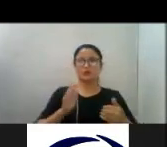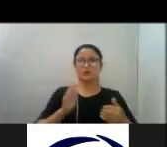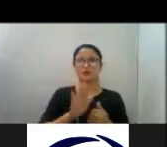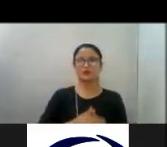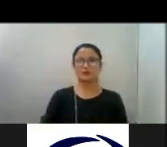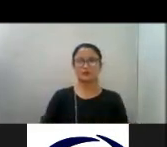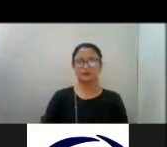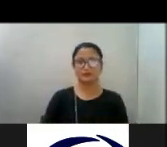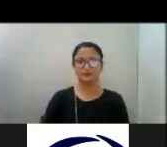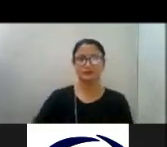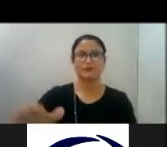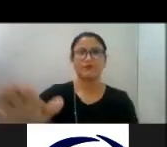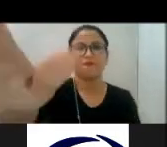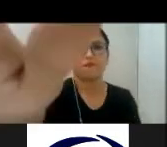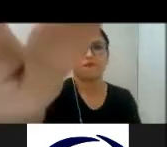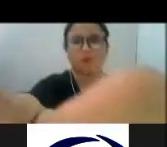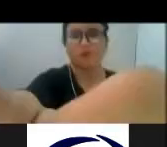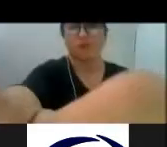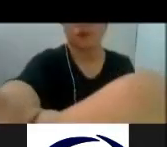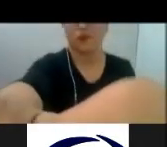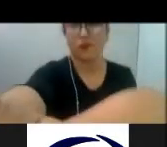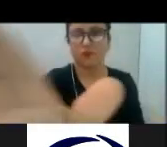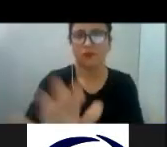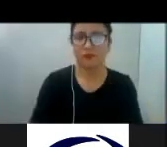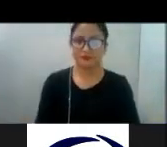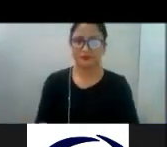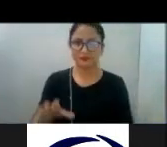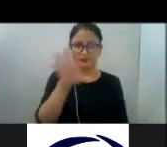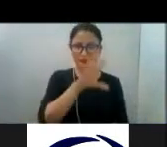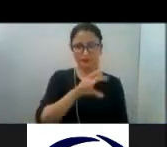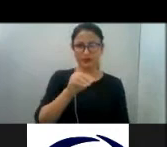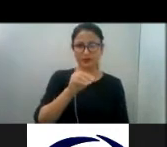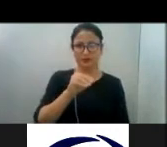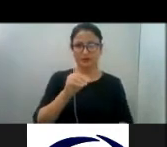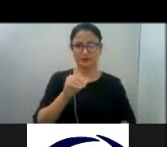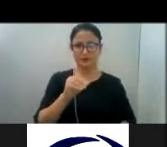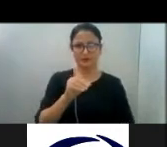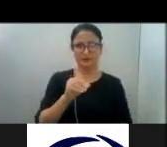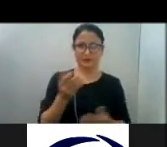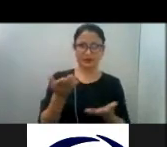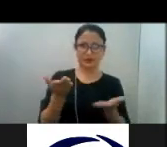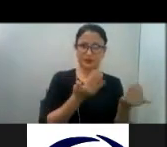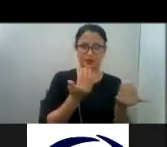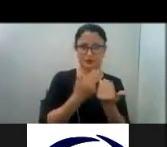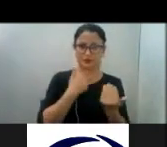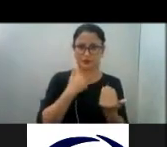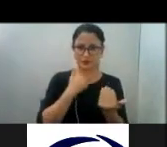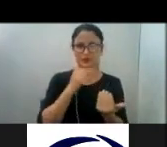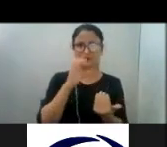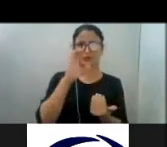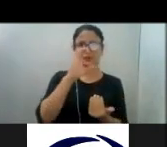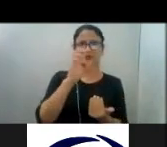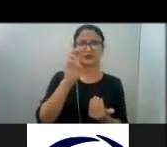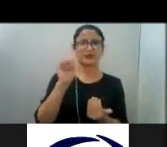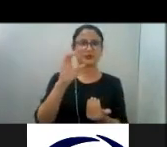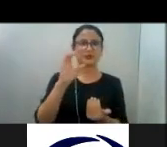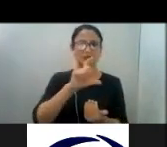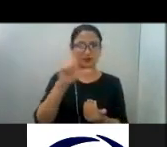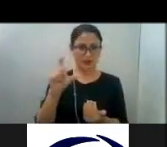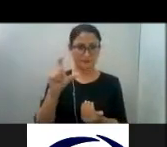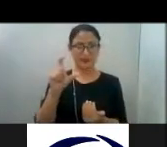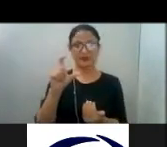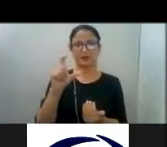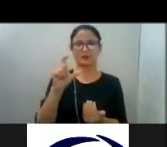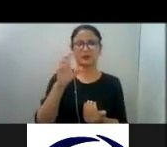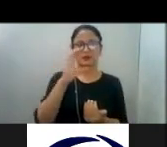म ओपनिङ यति भन्दै यहाँहरू सबैलाई स्वागत गर्न चाहन्छु सिएमसी नेपाल, सिएमसिएस नेपालको